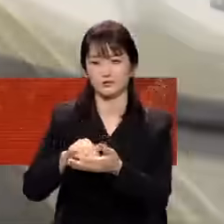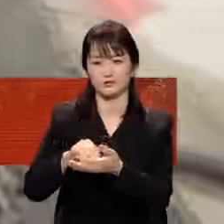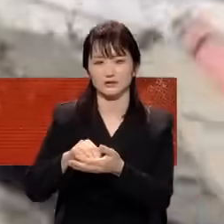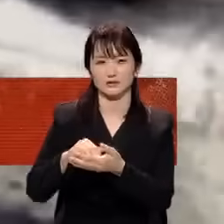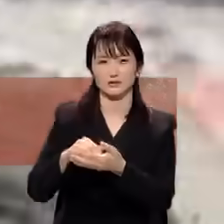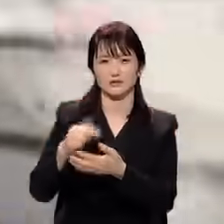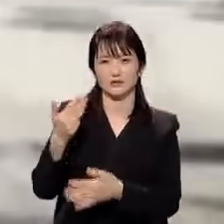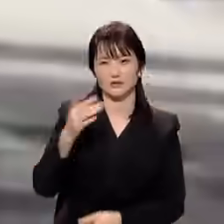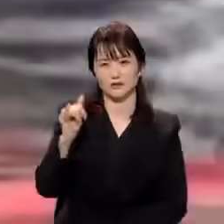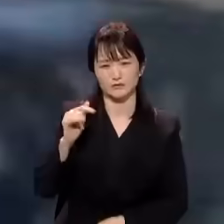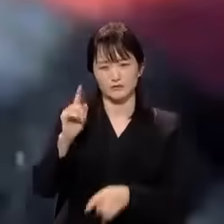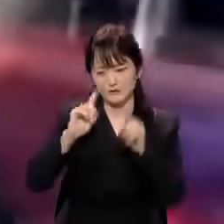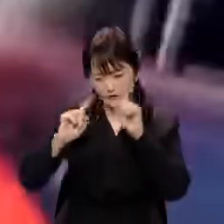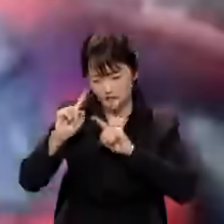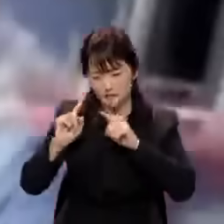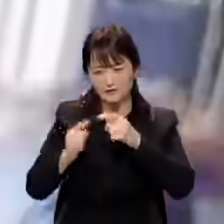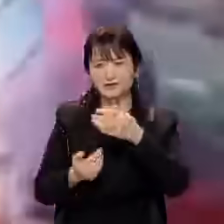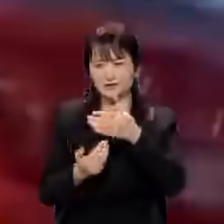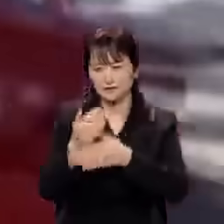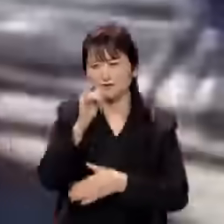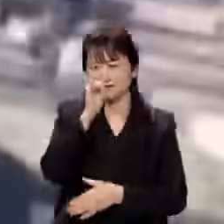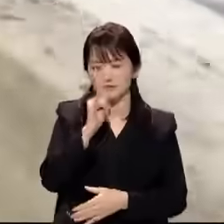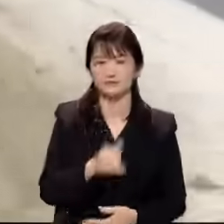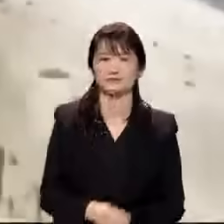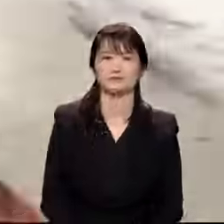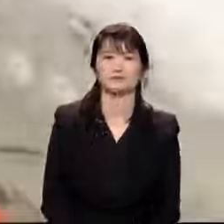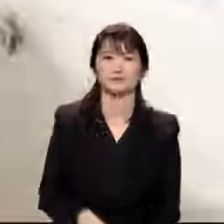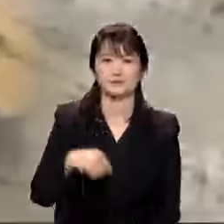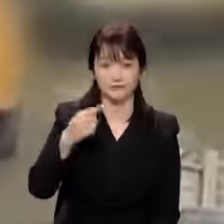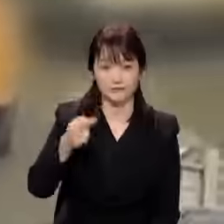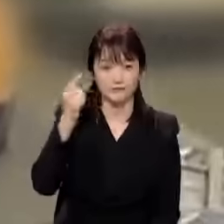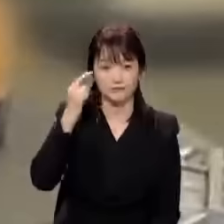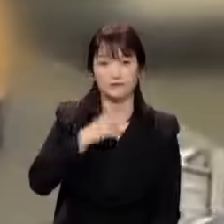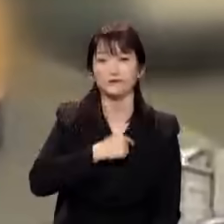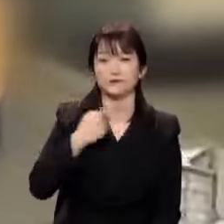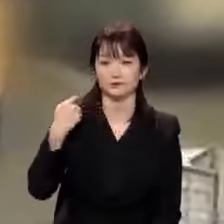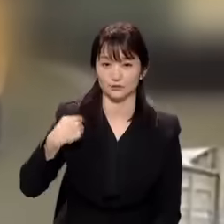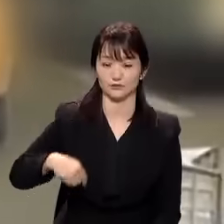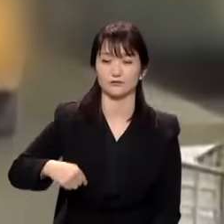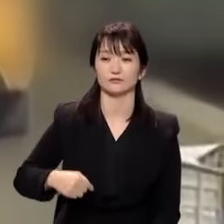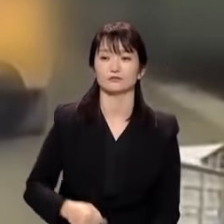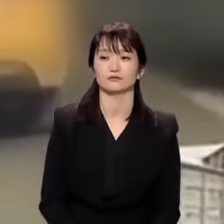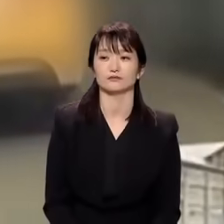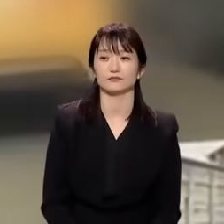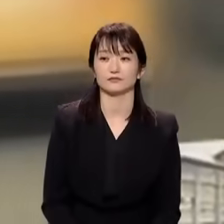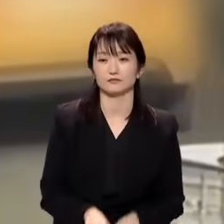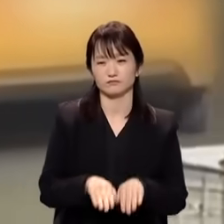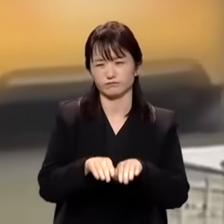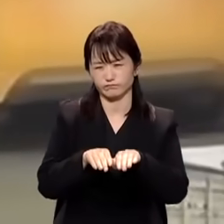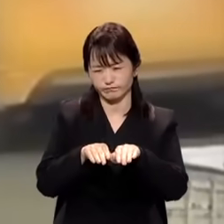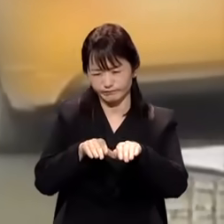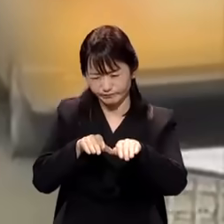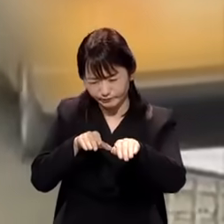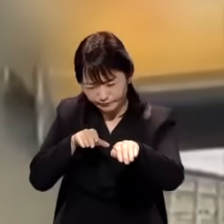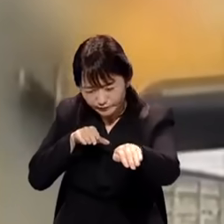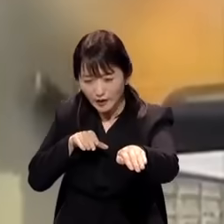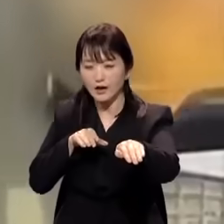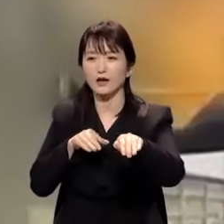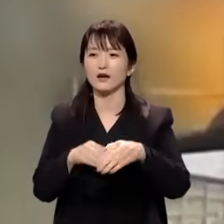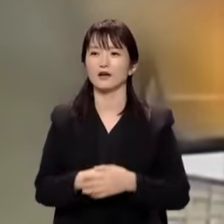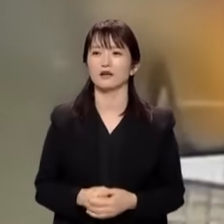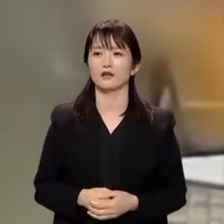부상을 입었습니다. 자, 다음은 중국으로 가보시죠. 네, 차들로 꽉 막힌 고속도로입니다.